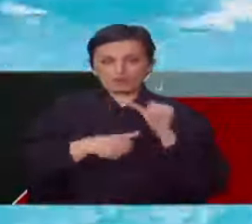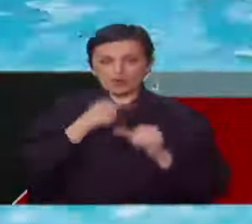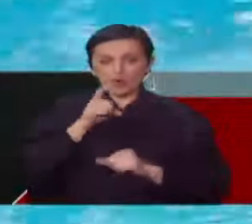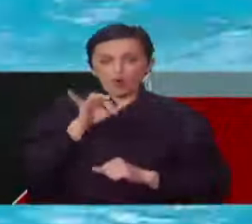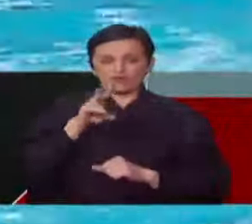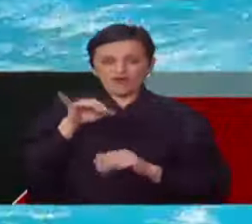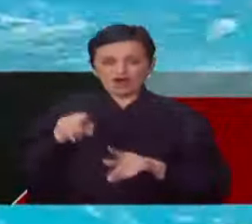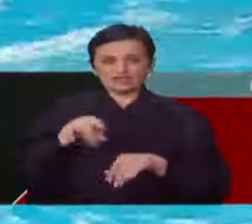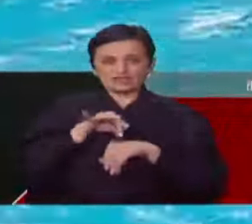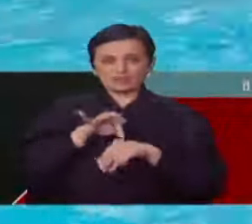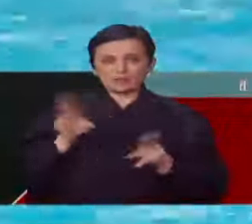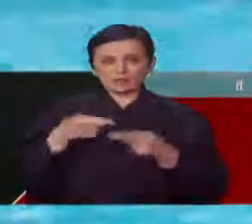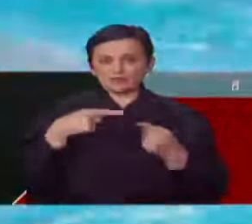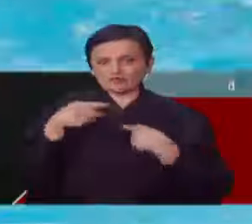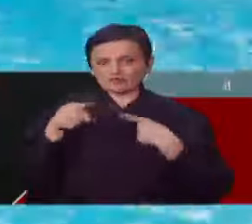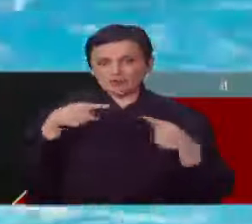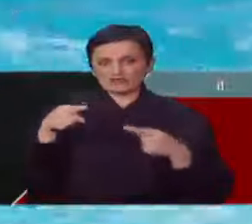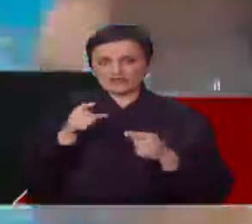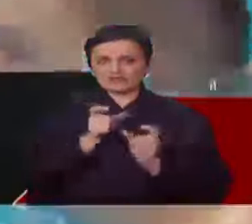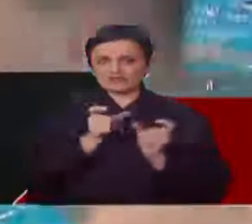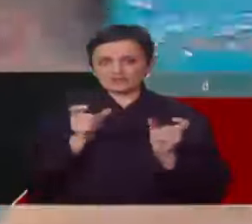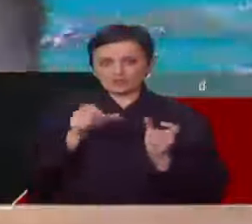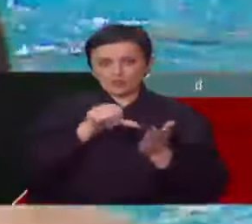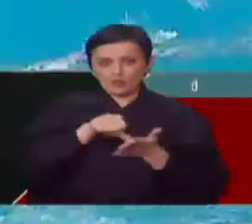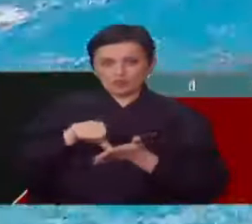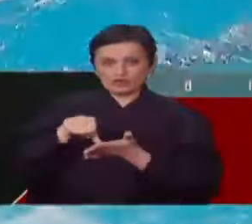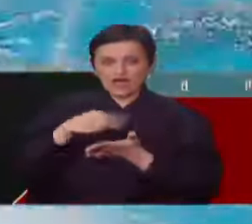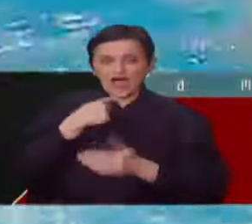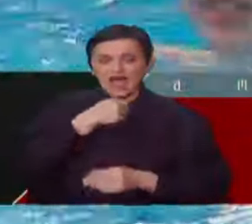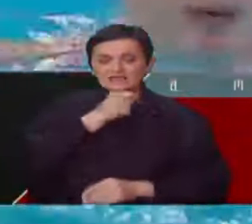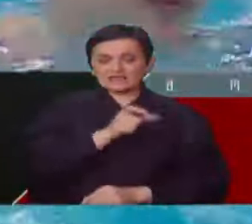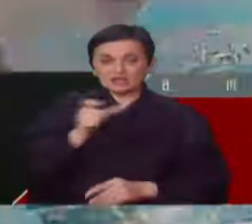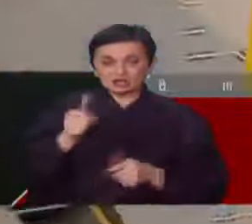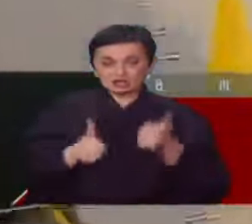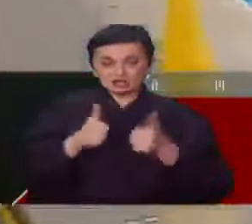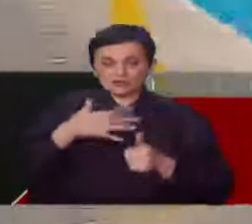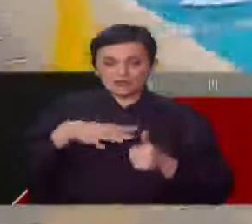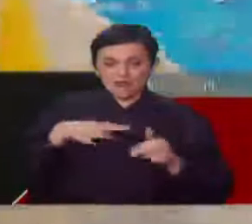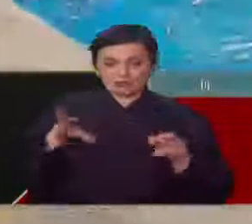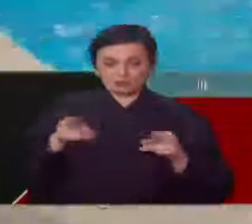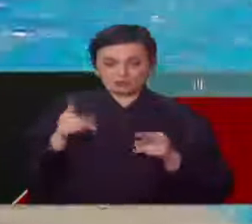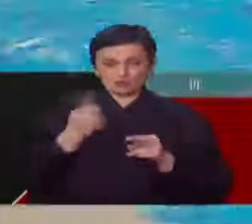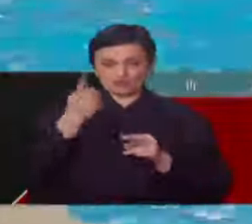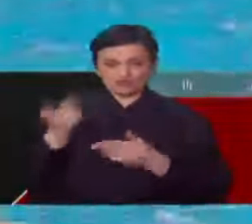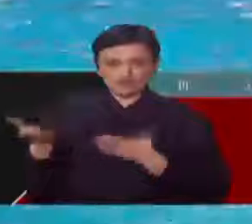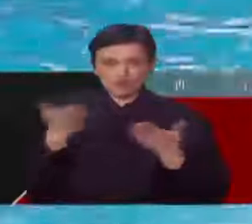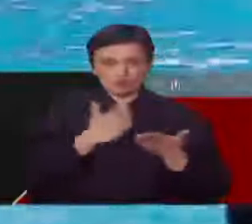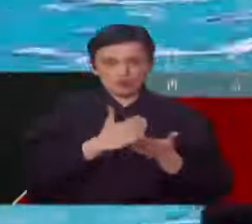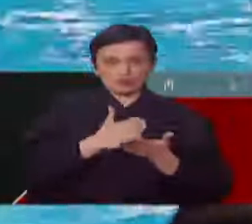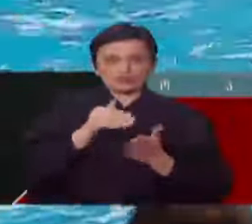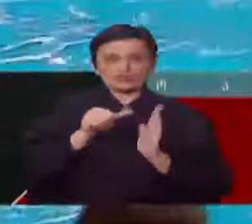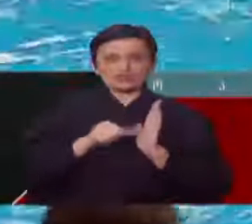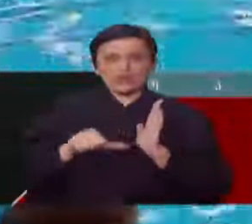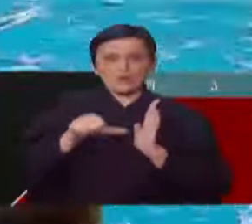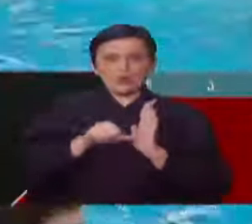მასში მსოფლიოს წამყვანი კლუბები სხვადასხვა ასაკობრივ კატეგორიაში მონაწილეობენ. Ამდონე შეჯიბრზე ქართული კლუბი პირველად არის მიწვეული. Ტურნირში